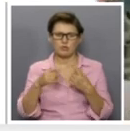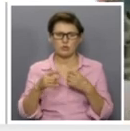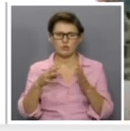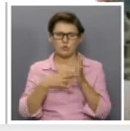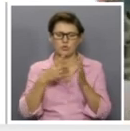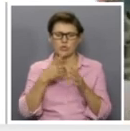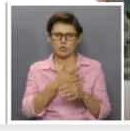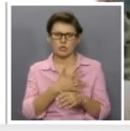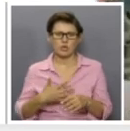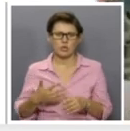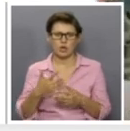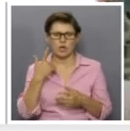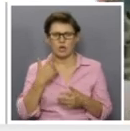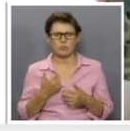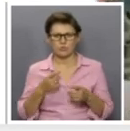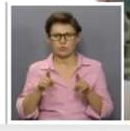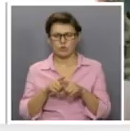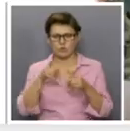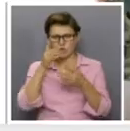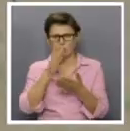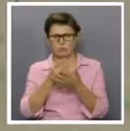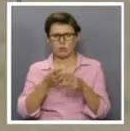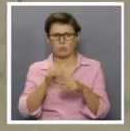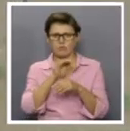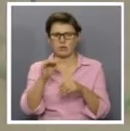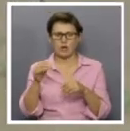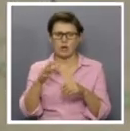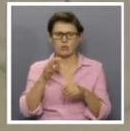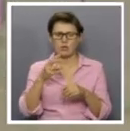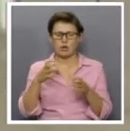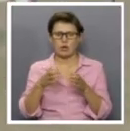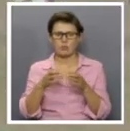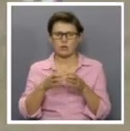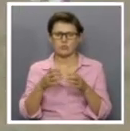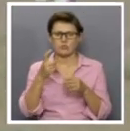9 жауынгер әртүрлі жарақат алғаны мәлім. Ресми мәліметке сүйенсек, Ангола